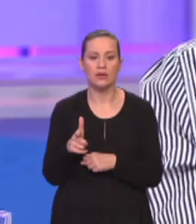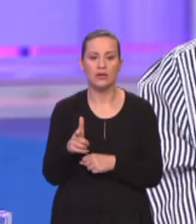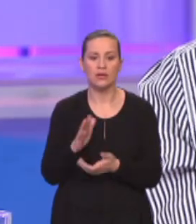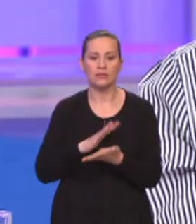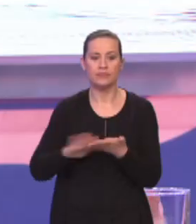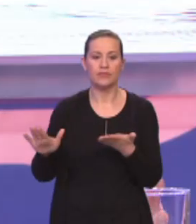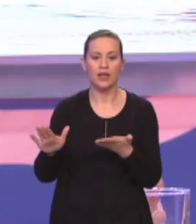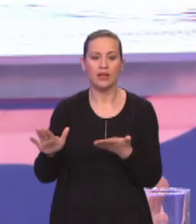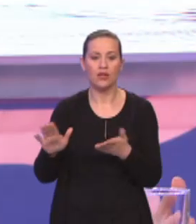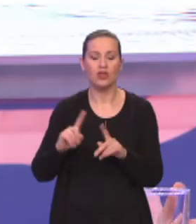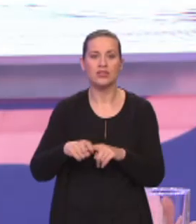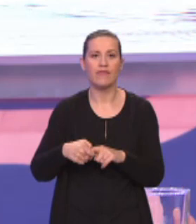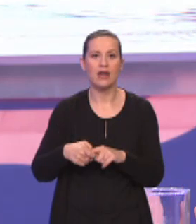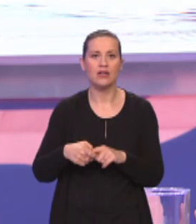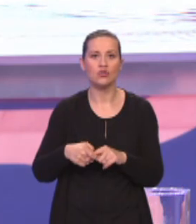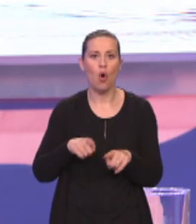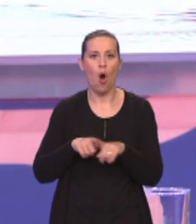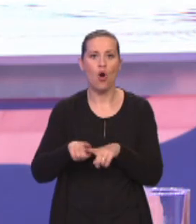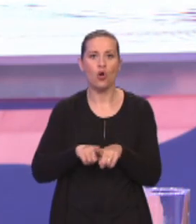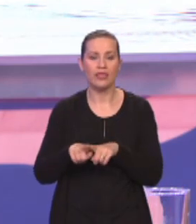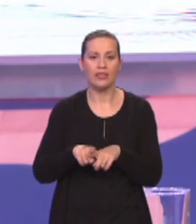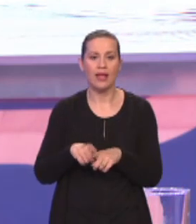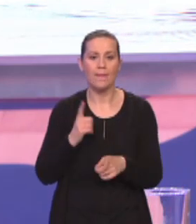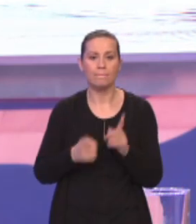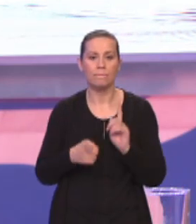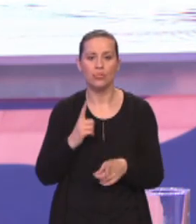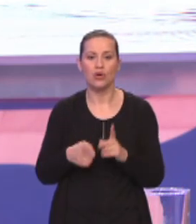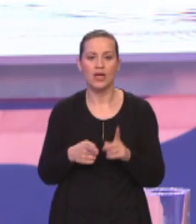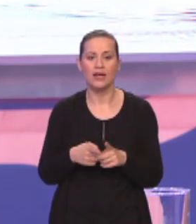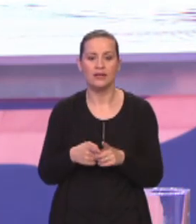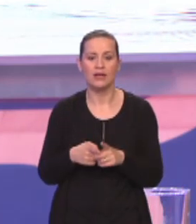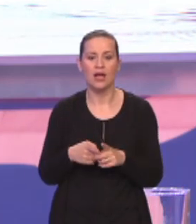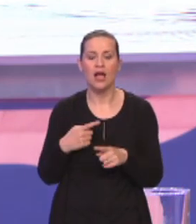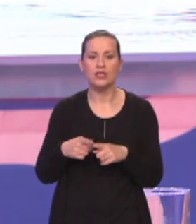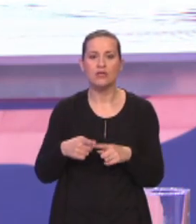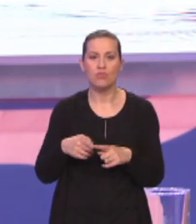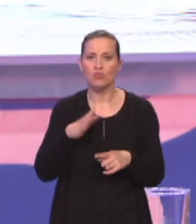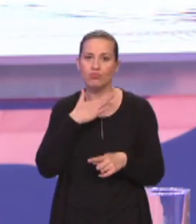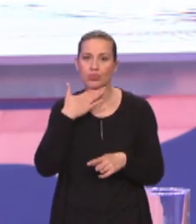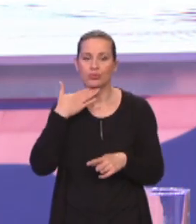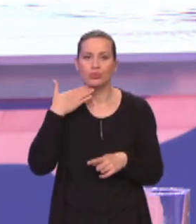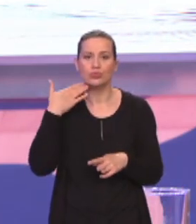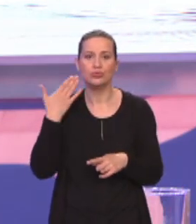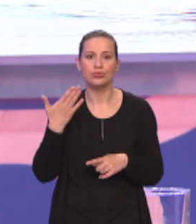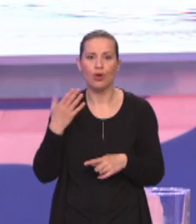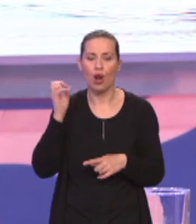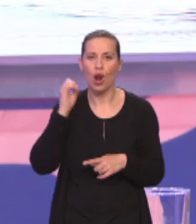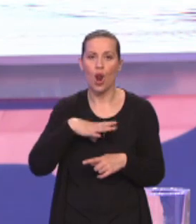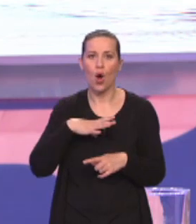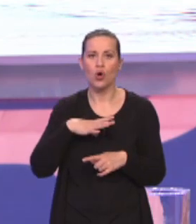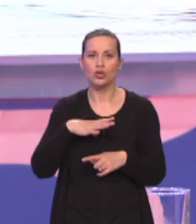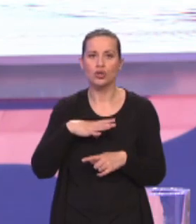Jednostavno, stvar je u tome da su roditelji nekad uslijed toliko puno